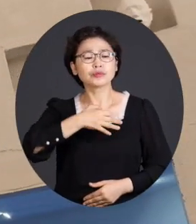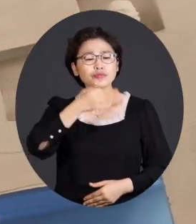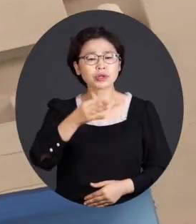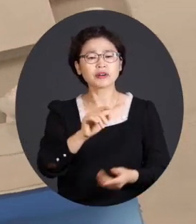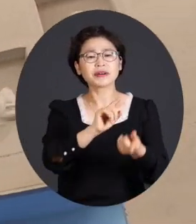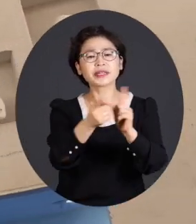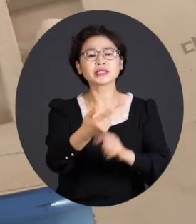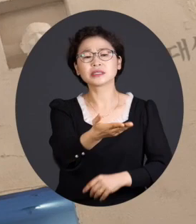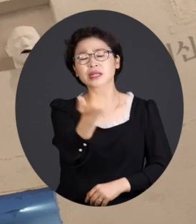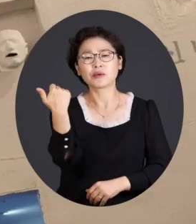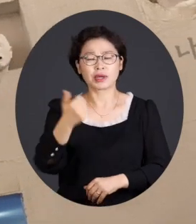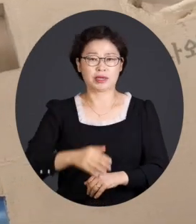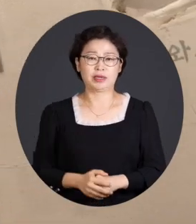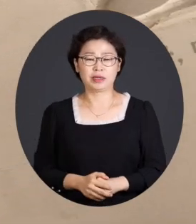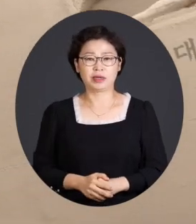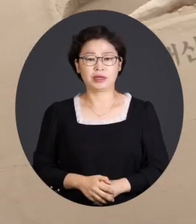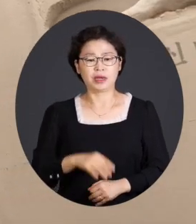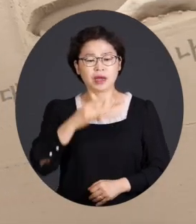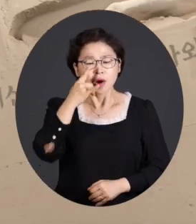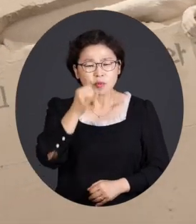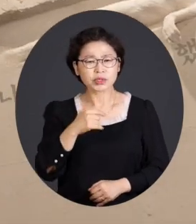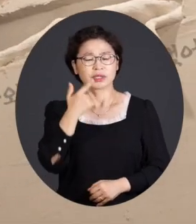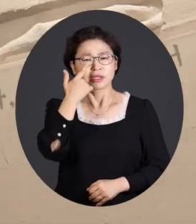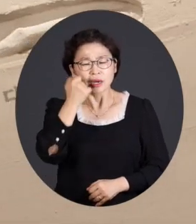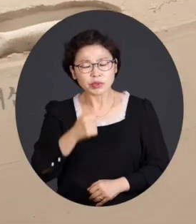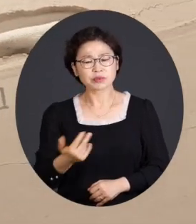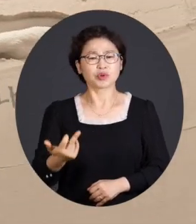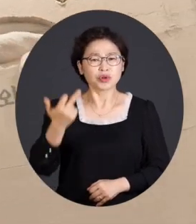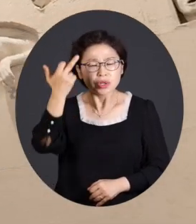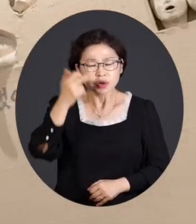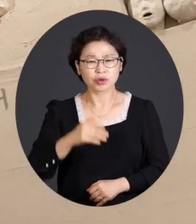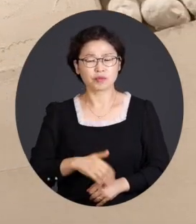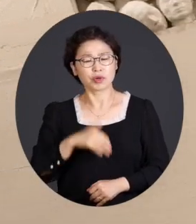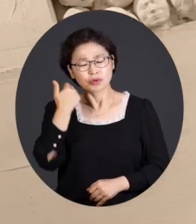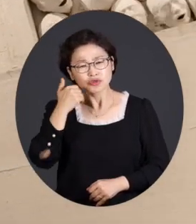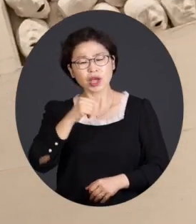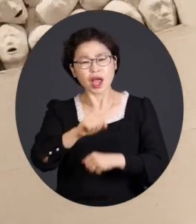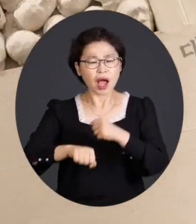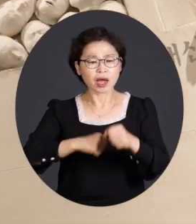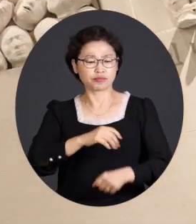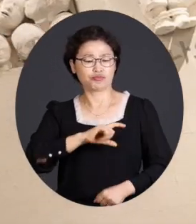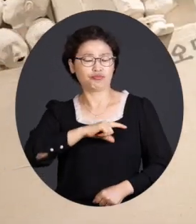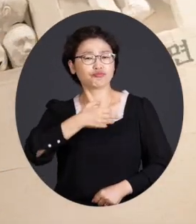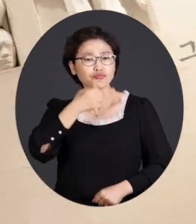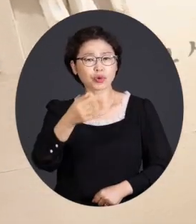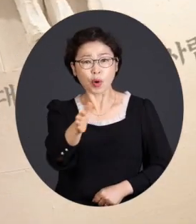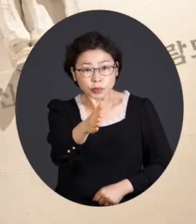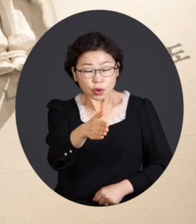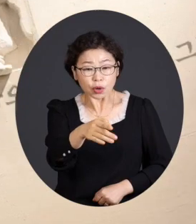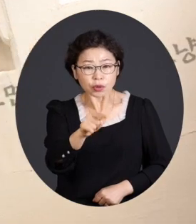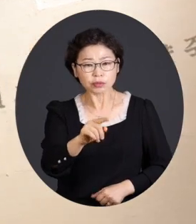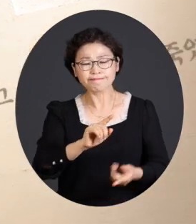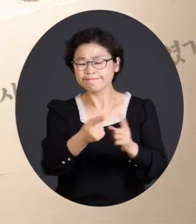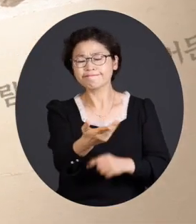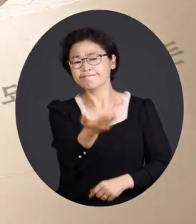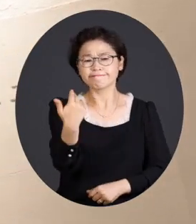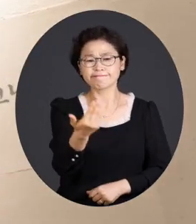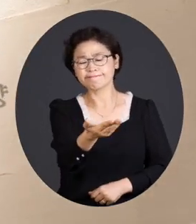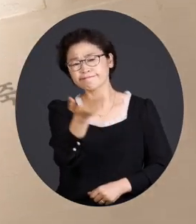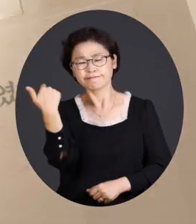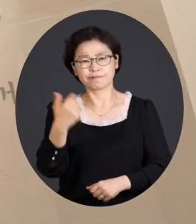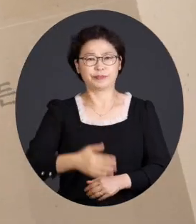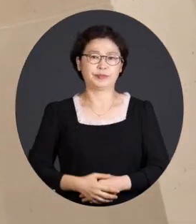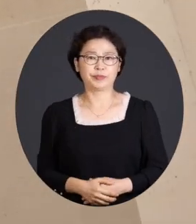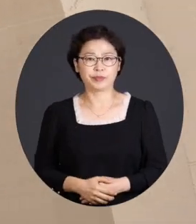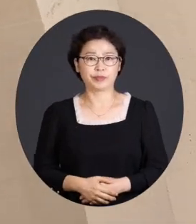나와 하거든. 대신 나와. 어머니도 좋고 아버지도 좋고 형님도 좋고 누가 딱 부르면은 없으면은 대신 나와